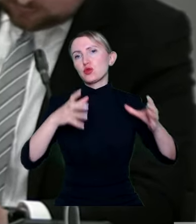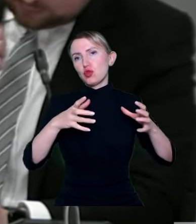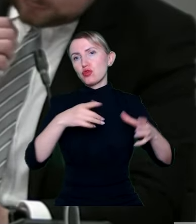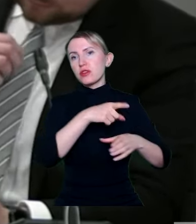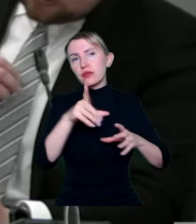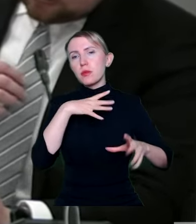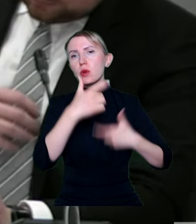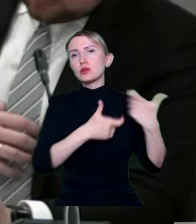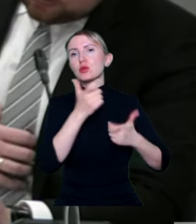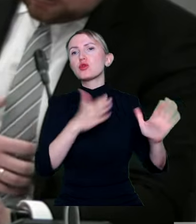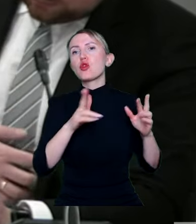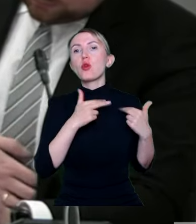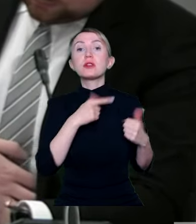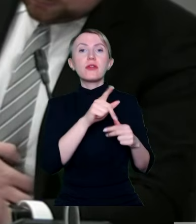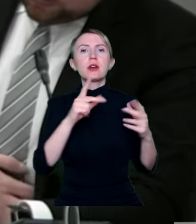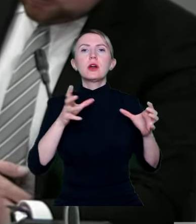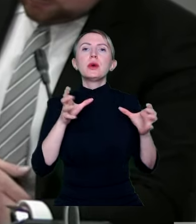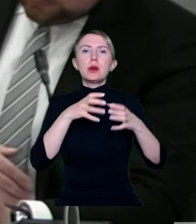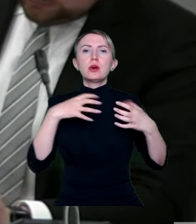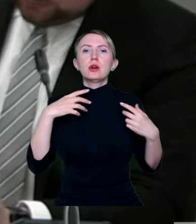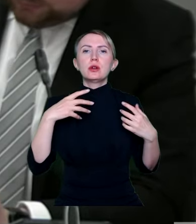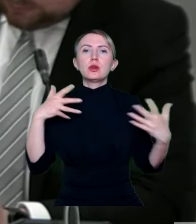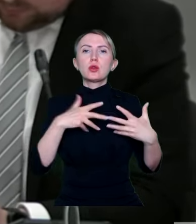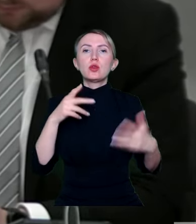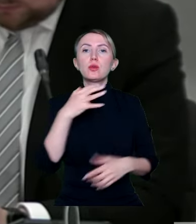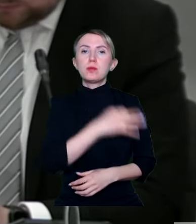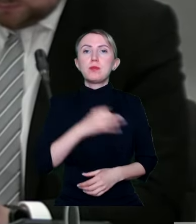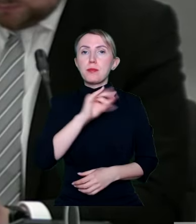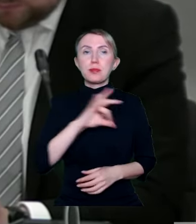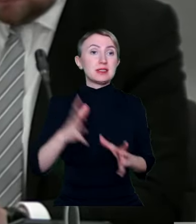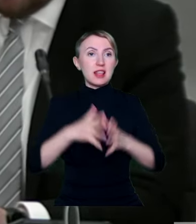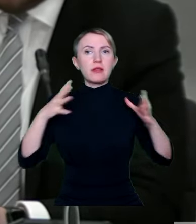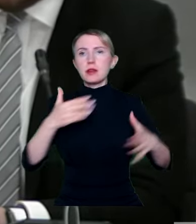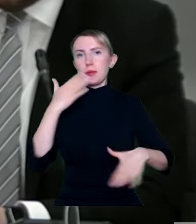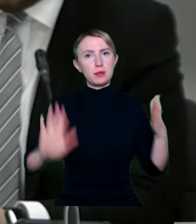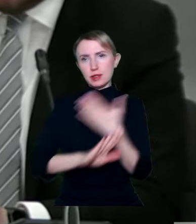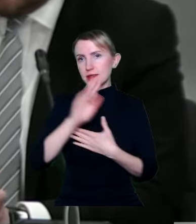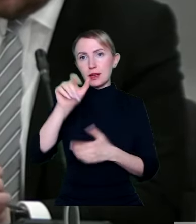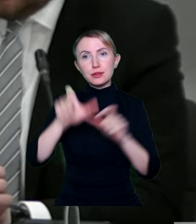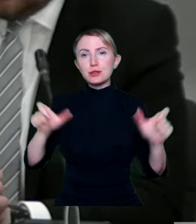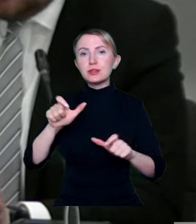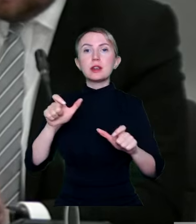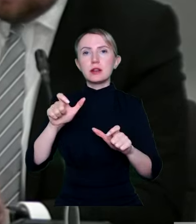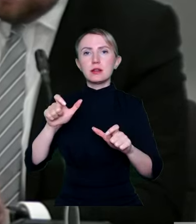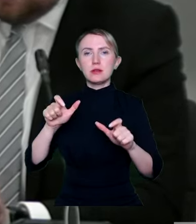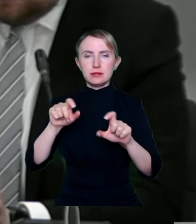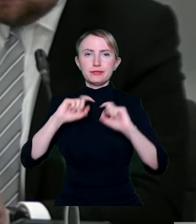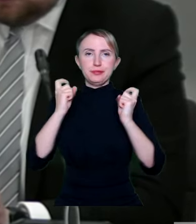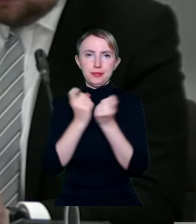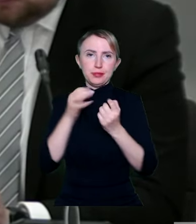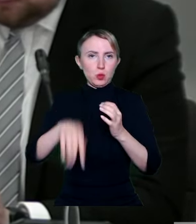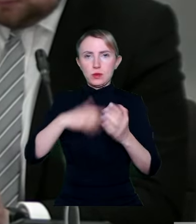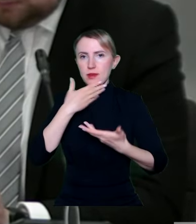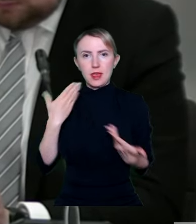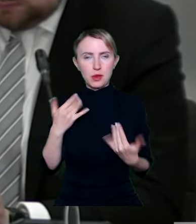że jako największy klub parlamentarny Prawa i Sprawiedliwości nie mamy swojego przedstawiciela w prezydium. To utrudnia nam pracę, bo